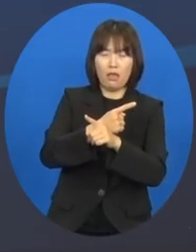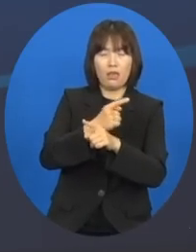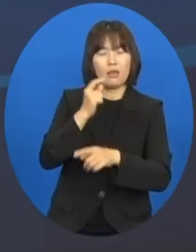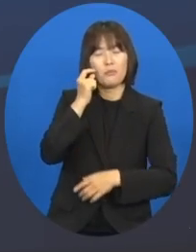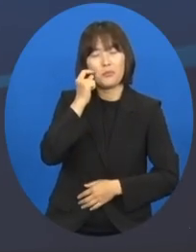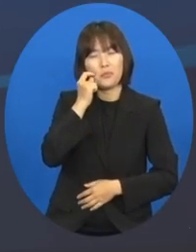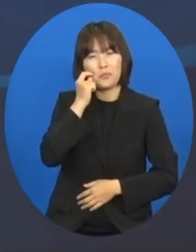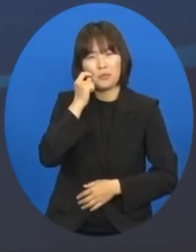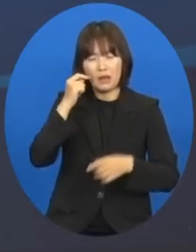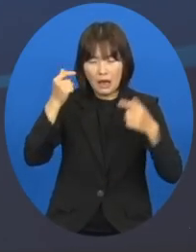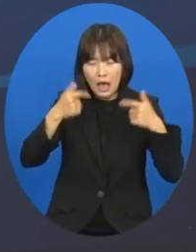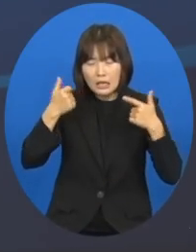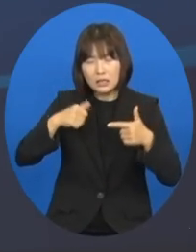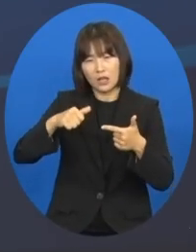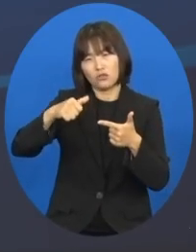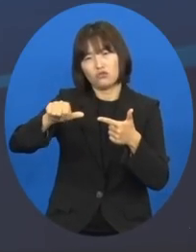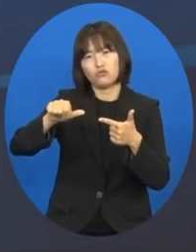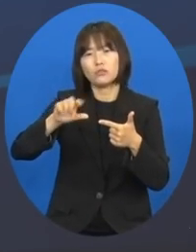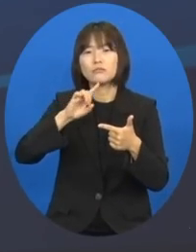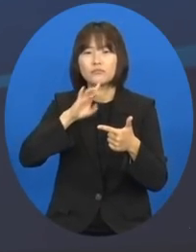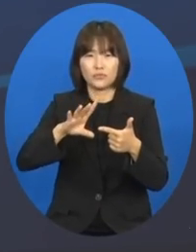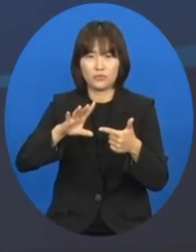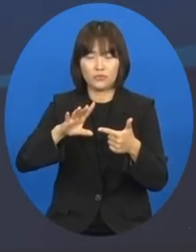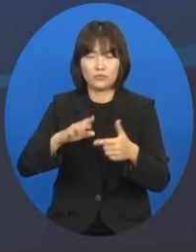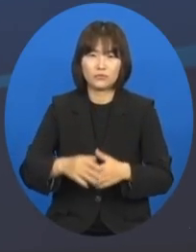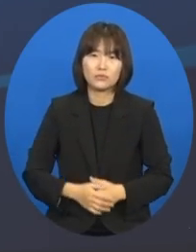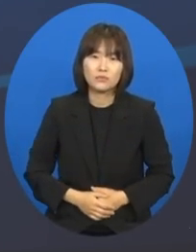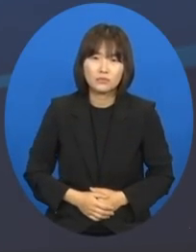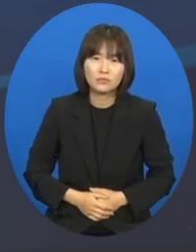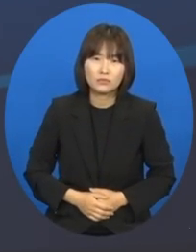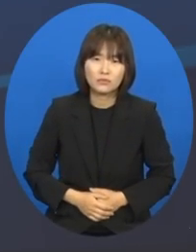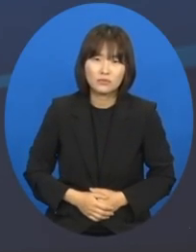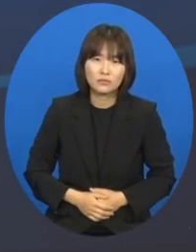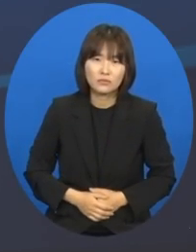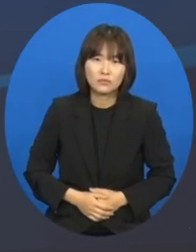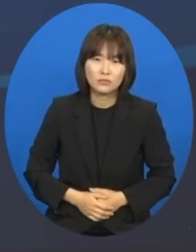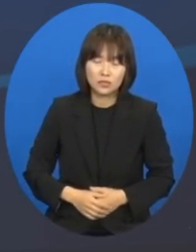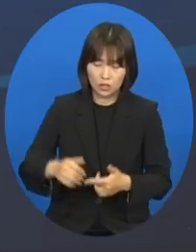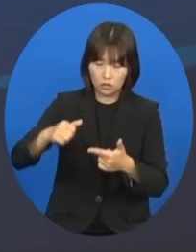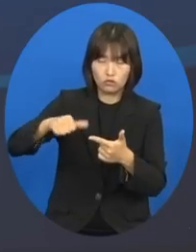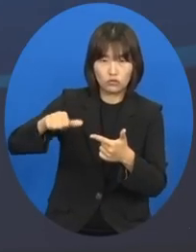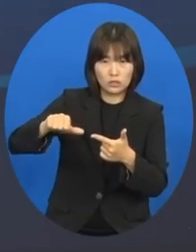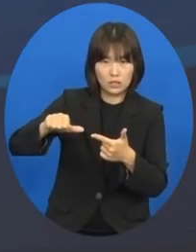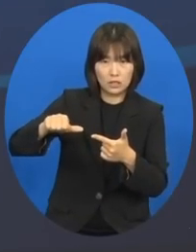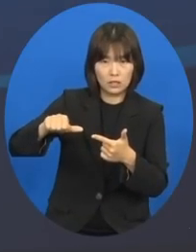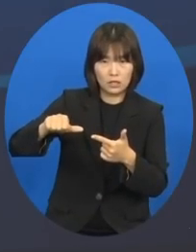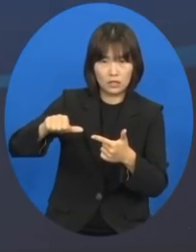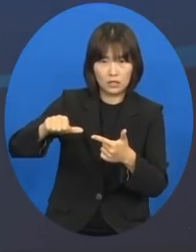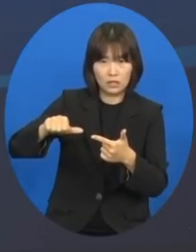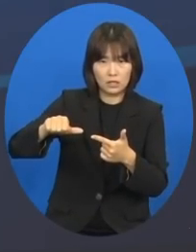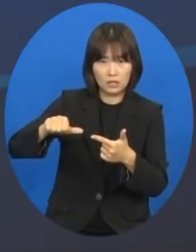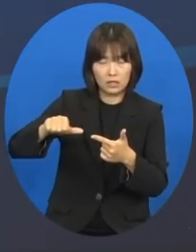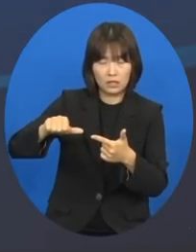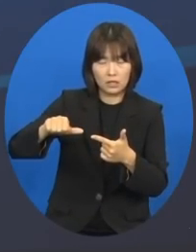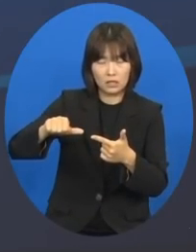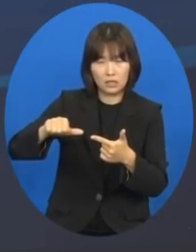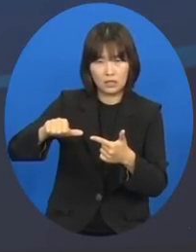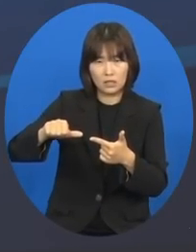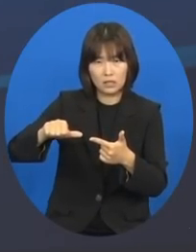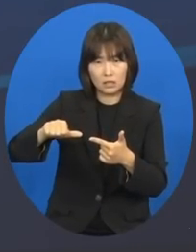세컨드예요이 세컨드가 느끼는 어떤 자존감의 상처 자신감의 부족